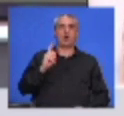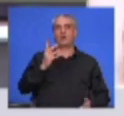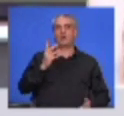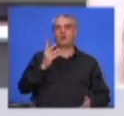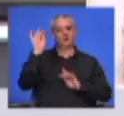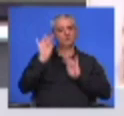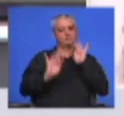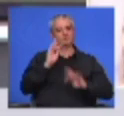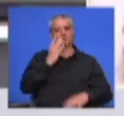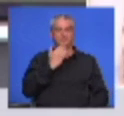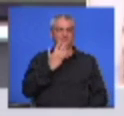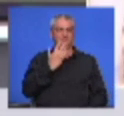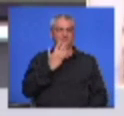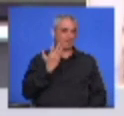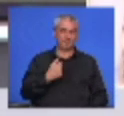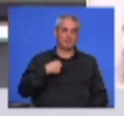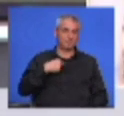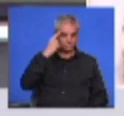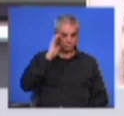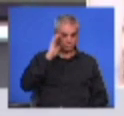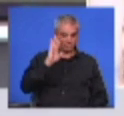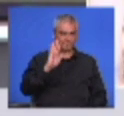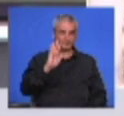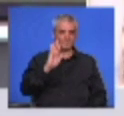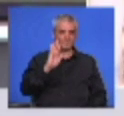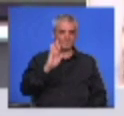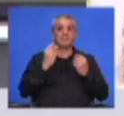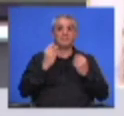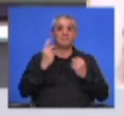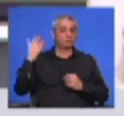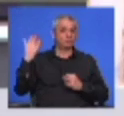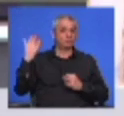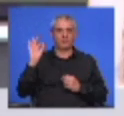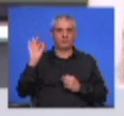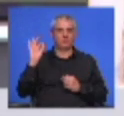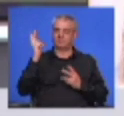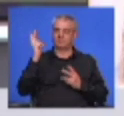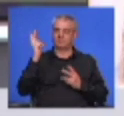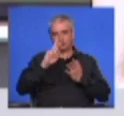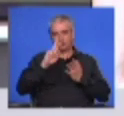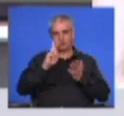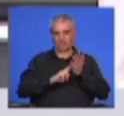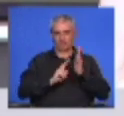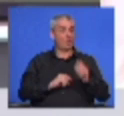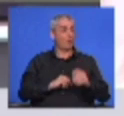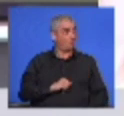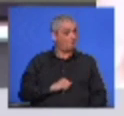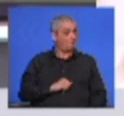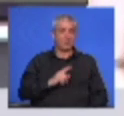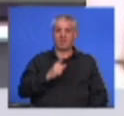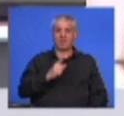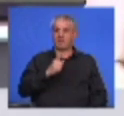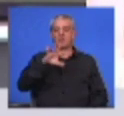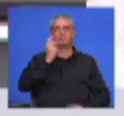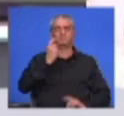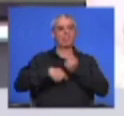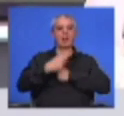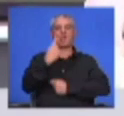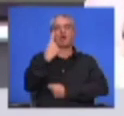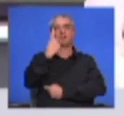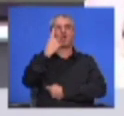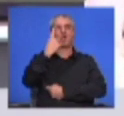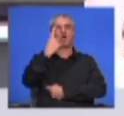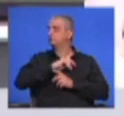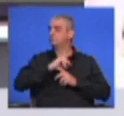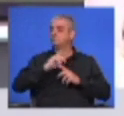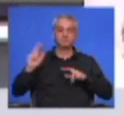שנוטים להשאים. אני חושב שהדברים שלו הובנו שלא כהלכה. אני לא חושב שתמציא כלכלן אחד עלי אדמות